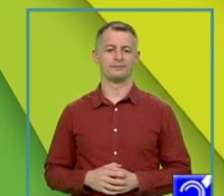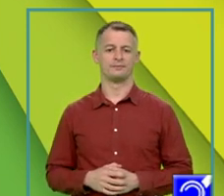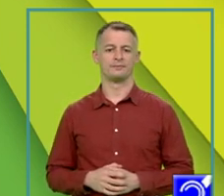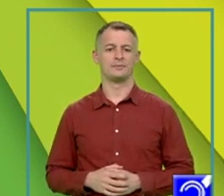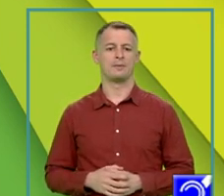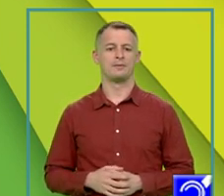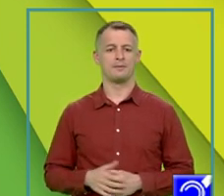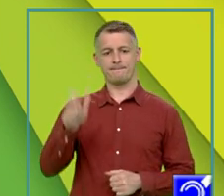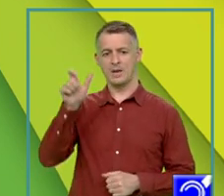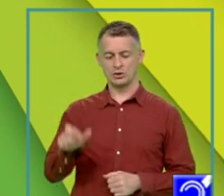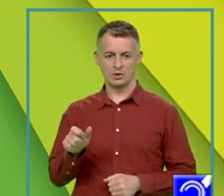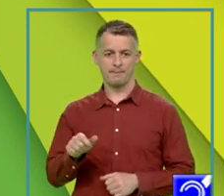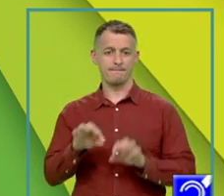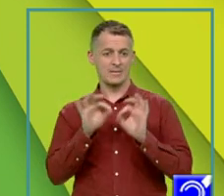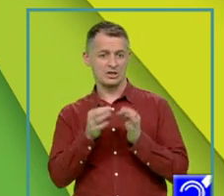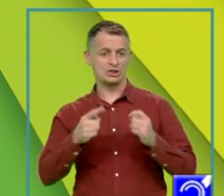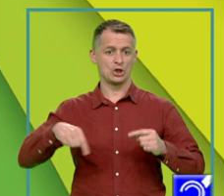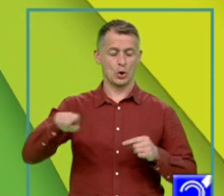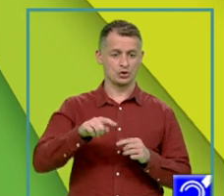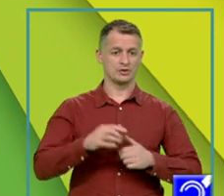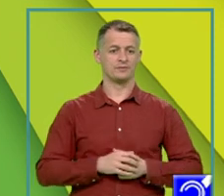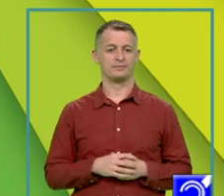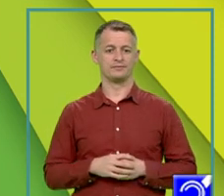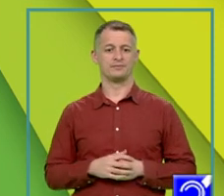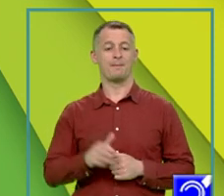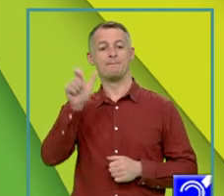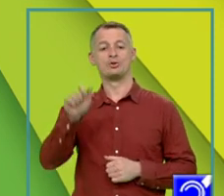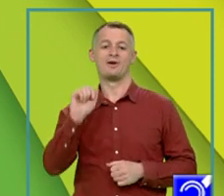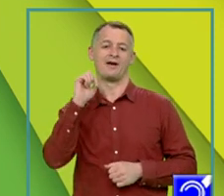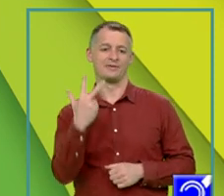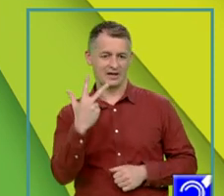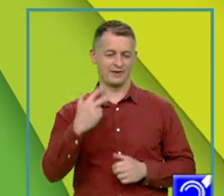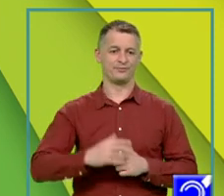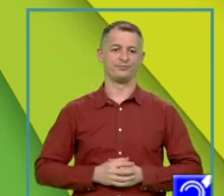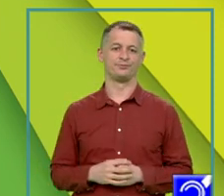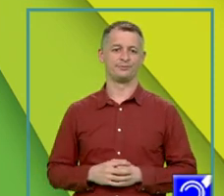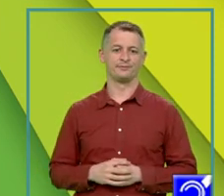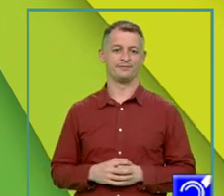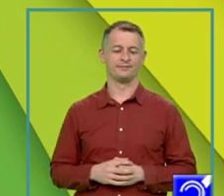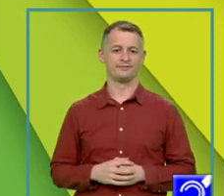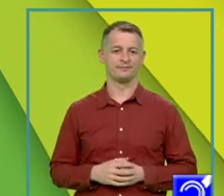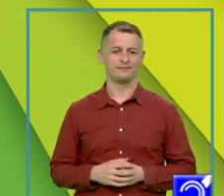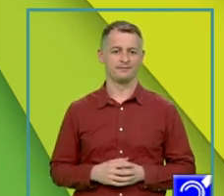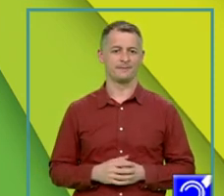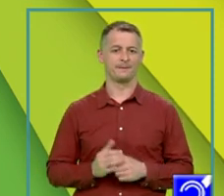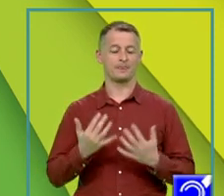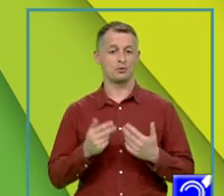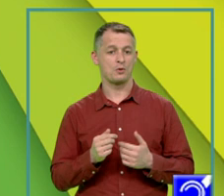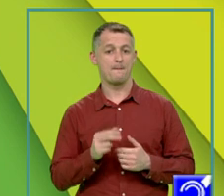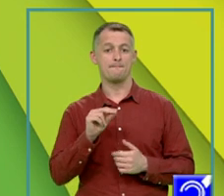persoana ei părinții noștri adică persoana a treia numărul